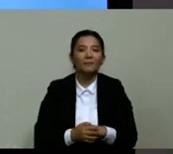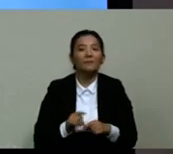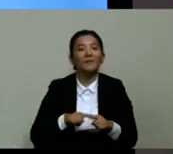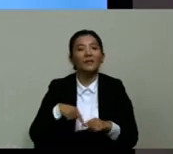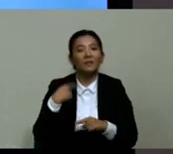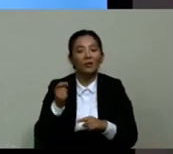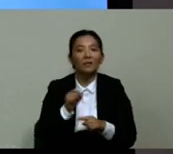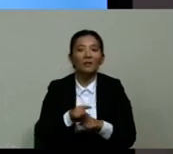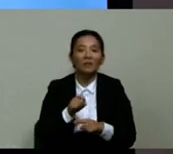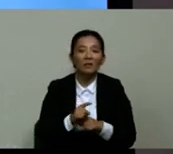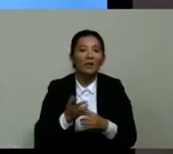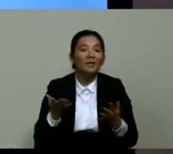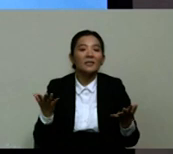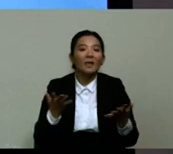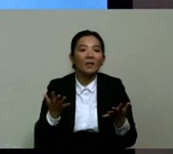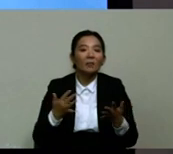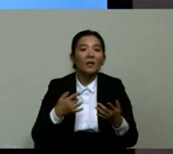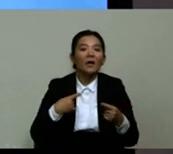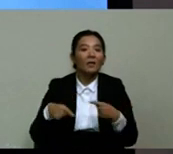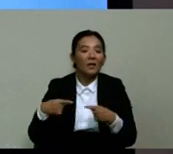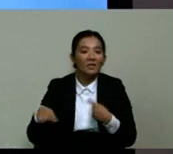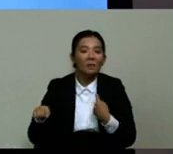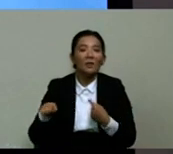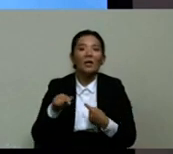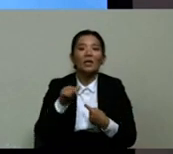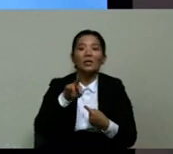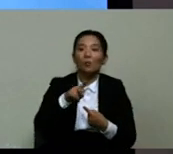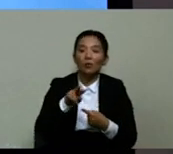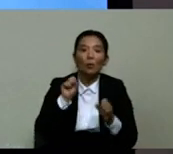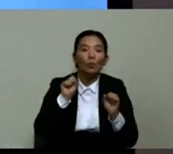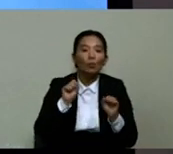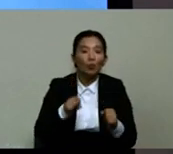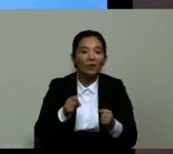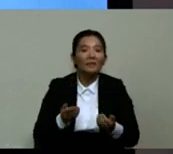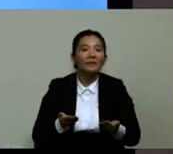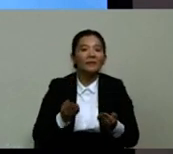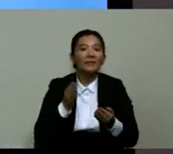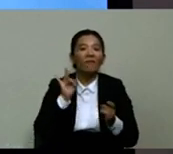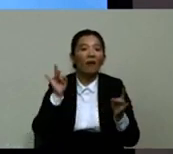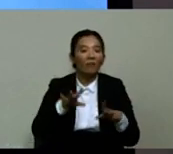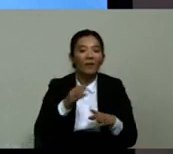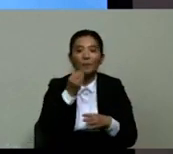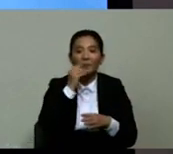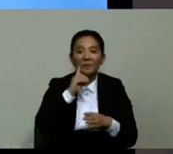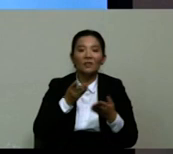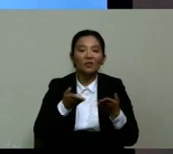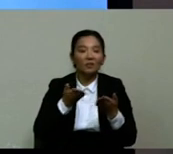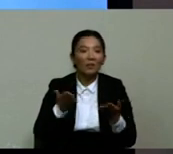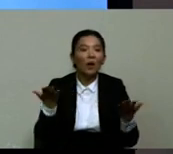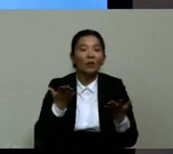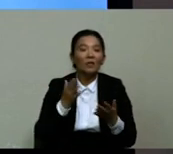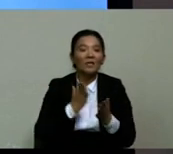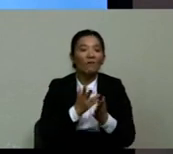Следующая задача. Сколькими разными способами можно выбрать десерт в кафе, где есть у нас 8